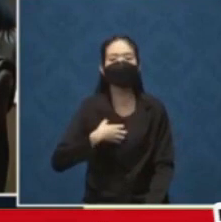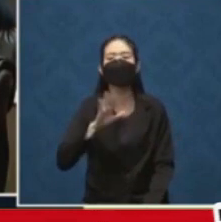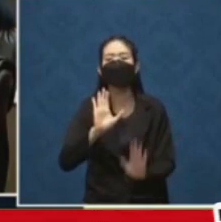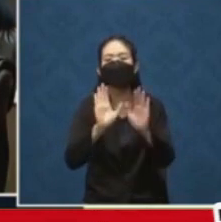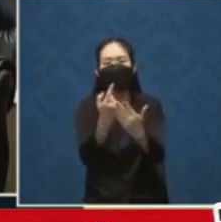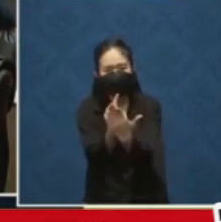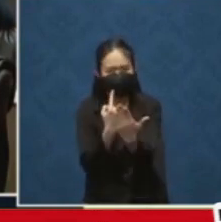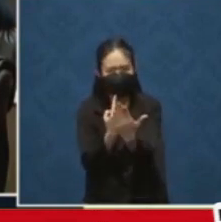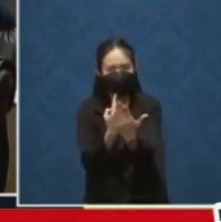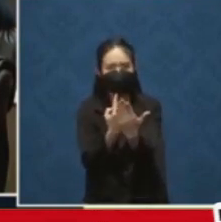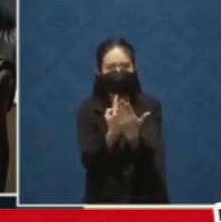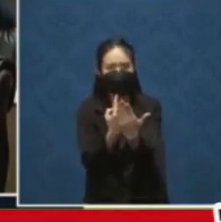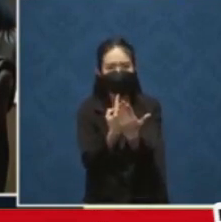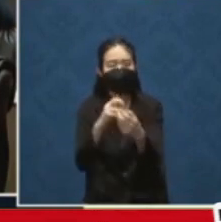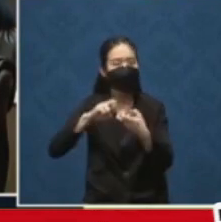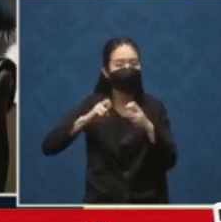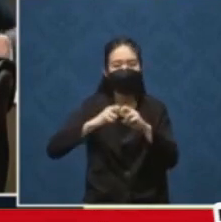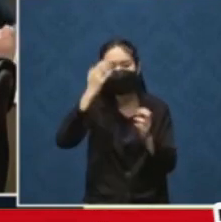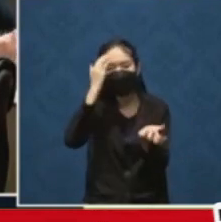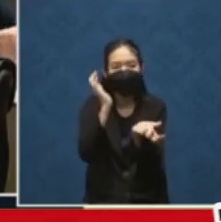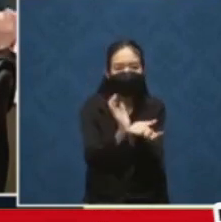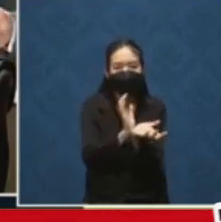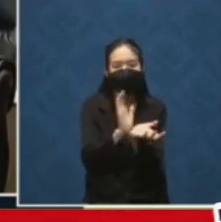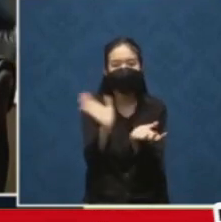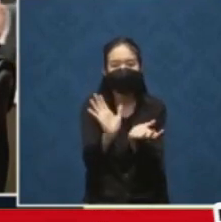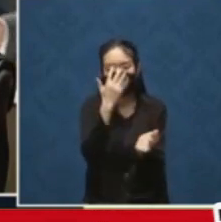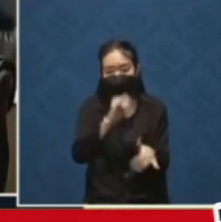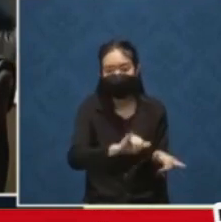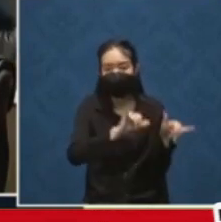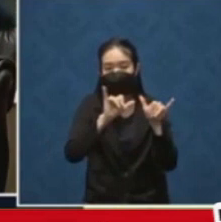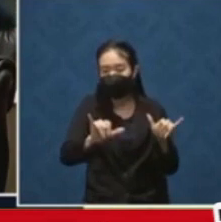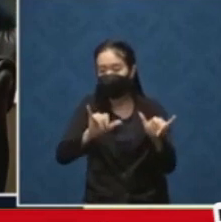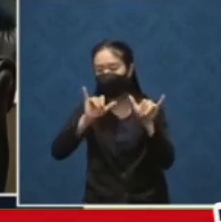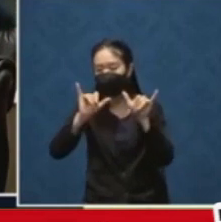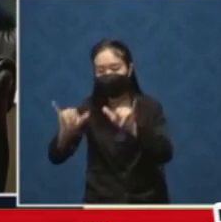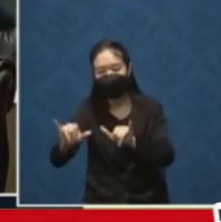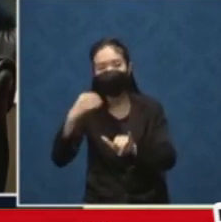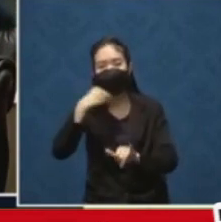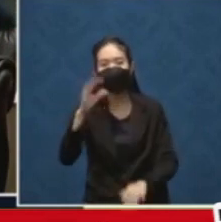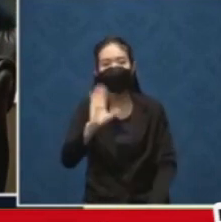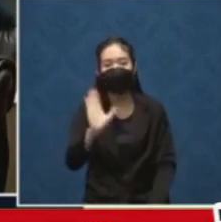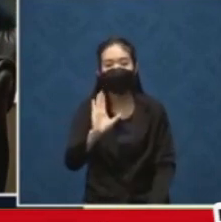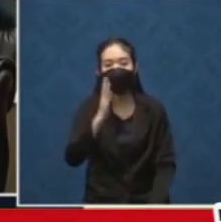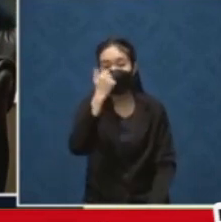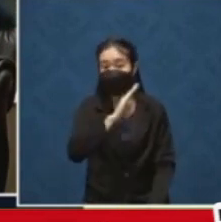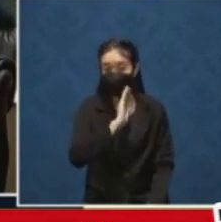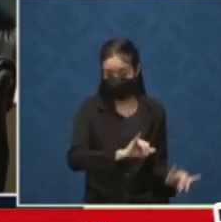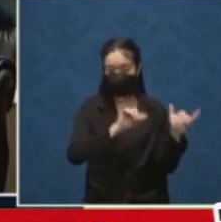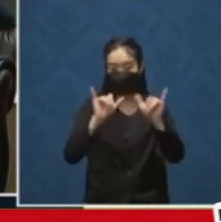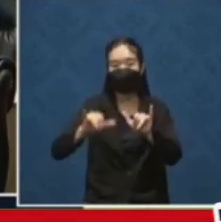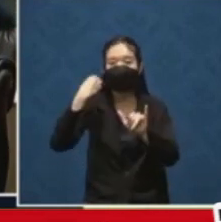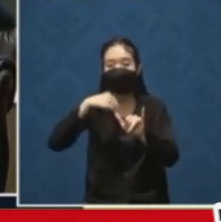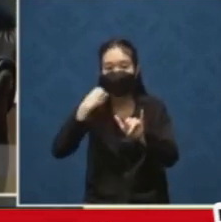้ย ท่านผู้แทนอย่างให้เขาย้ายตําลวดบอยผมบอกทำไมละ ย้ายบ alt ก็ดี glitterระวเราจะได้เปี่ยนคนทำงาน